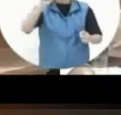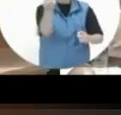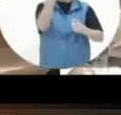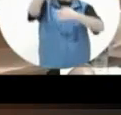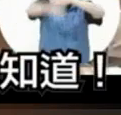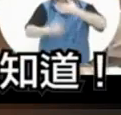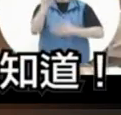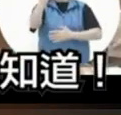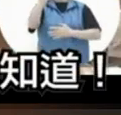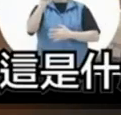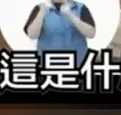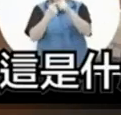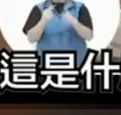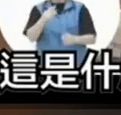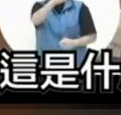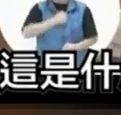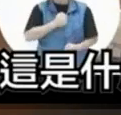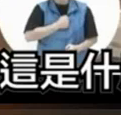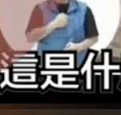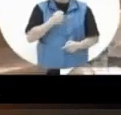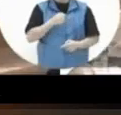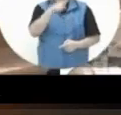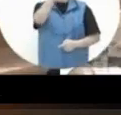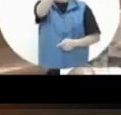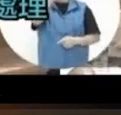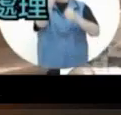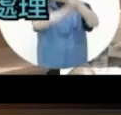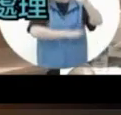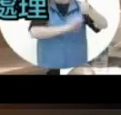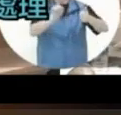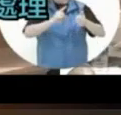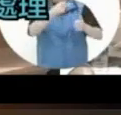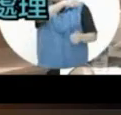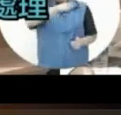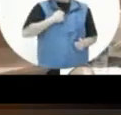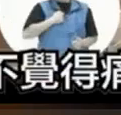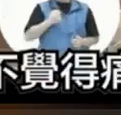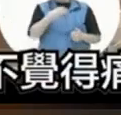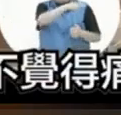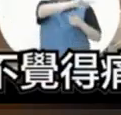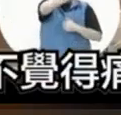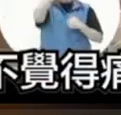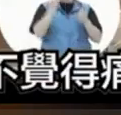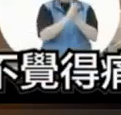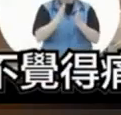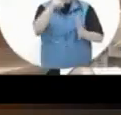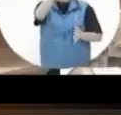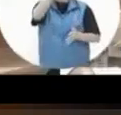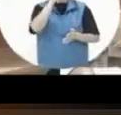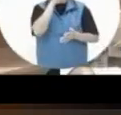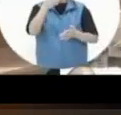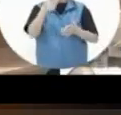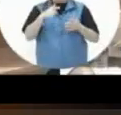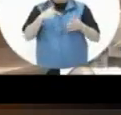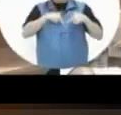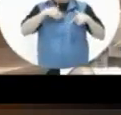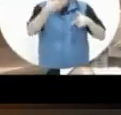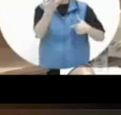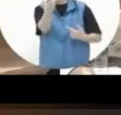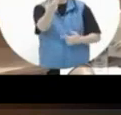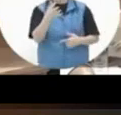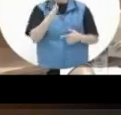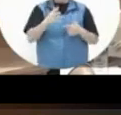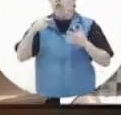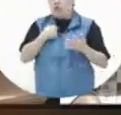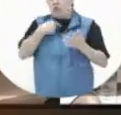市长嬉皮笑脸， 你 知道你态度 什么 态度？ 因为我当个字，我们那一天我马上处理。 你都不觉得痛心吗？ 对， 厂商马上